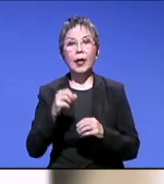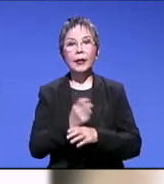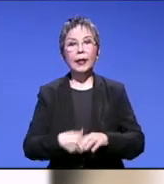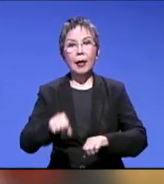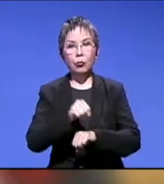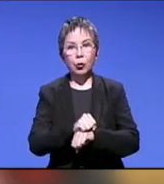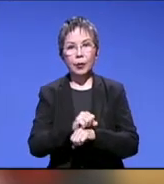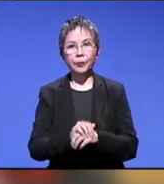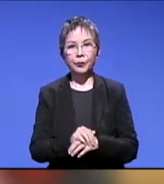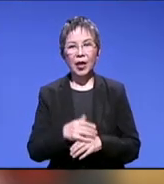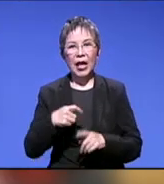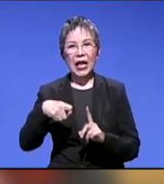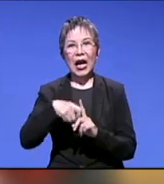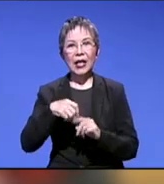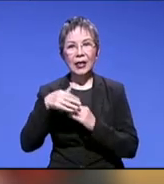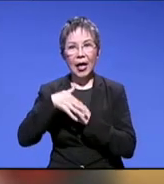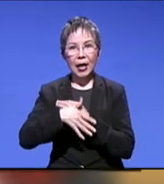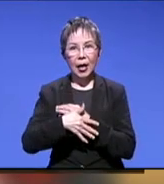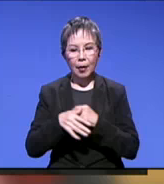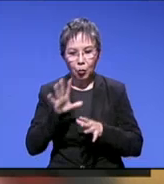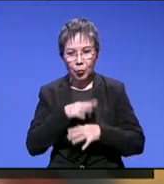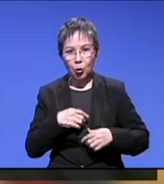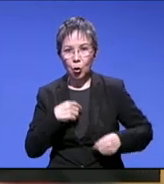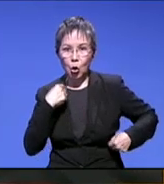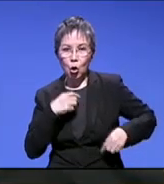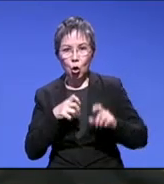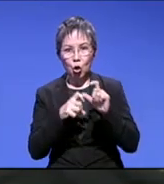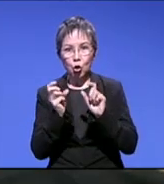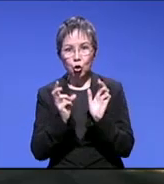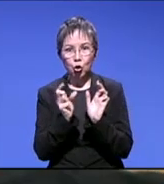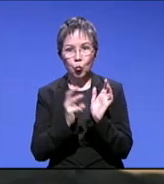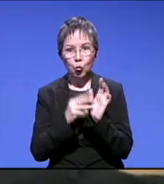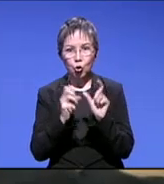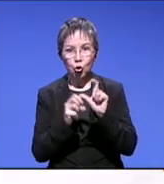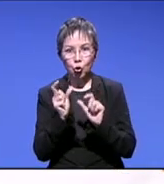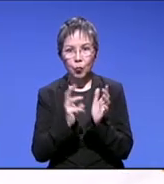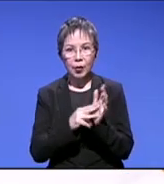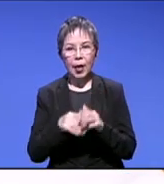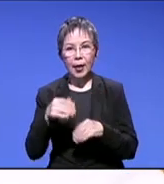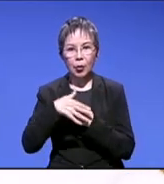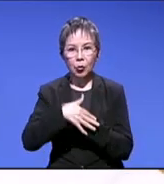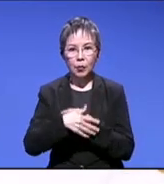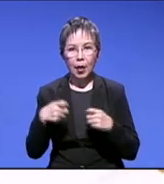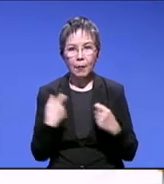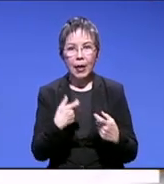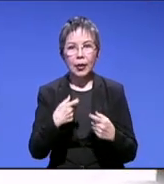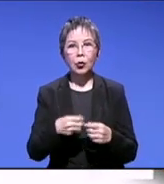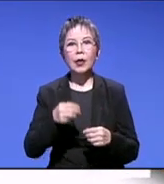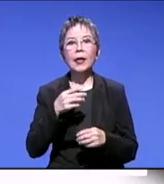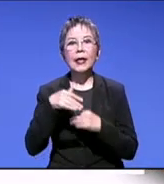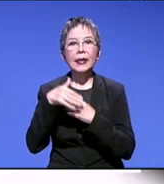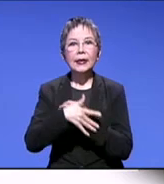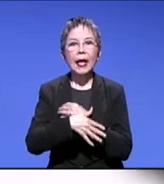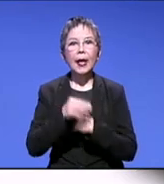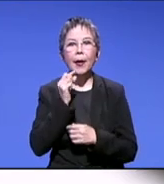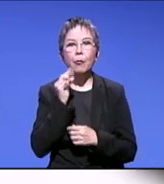Singapura. Penyakit kanker darah dapat mempengaruhi sumsum tulang yang bertanggung jawab atas formasi sel darah putih yang sehat, termasuk di dalamnya